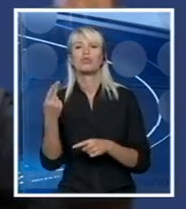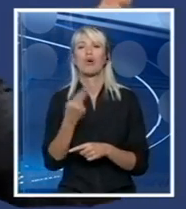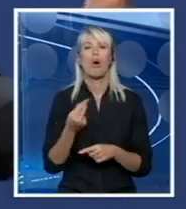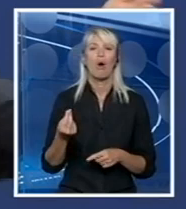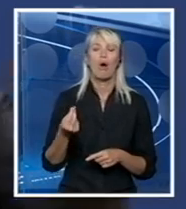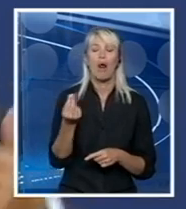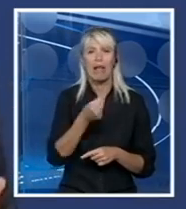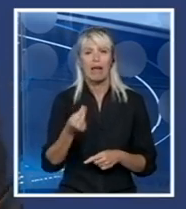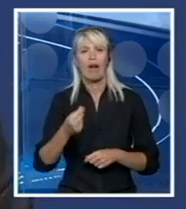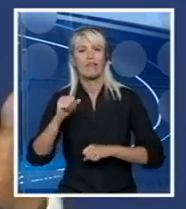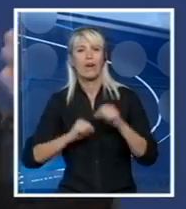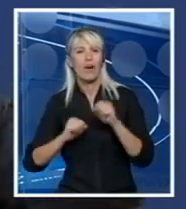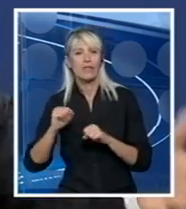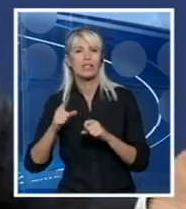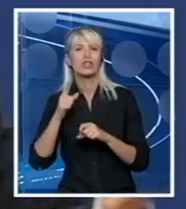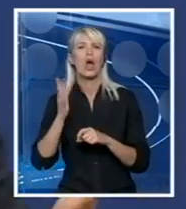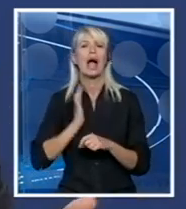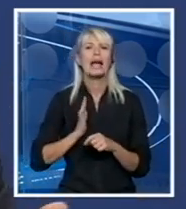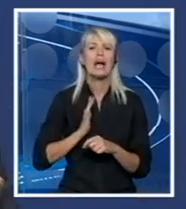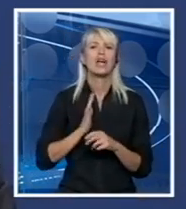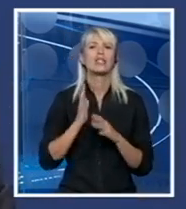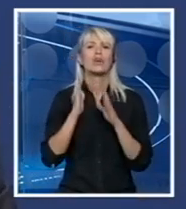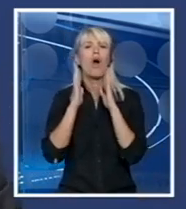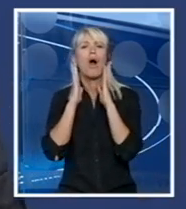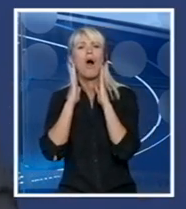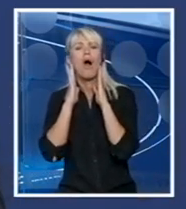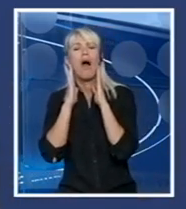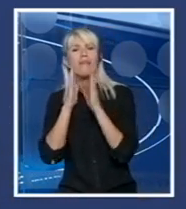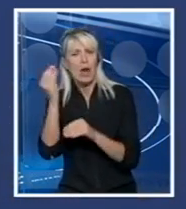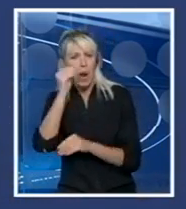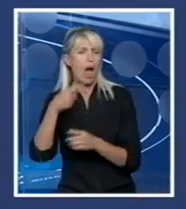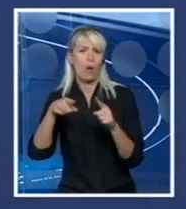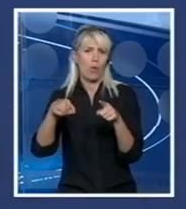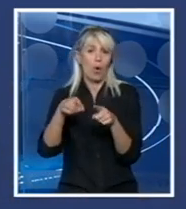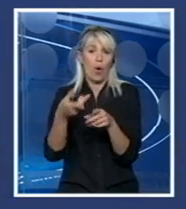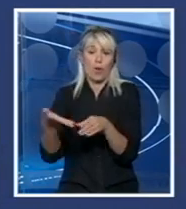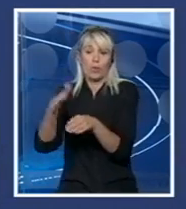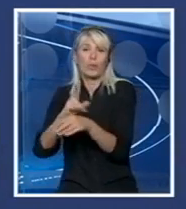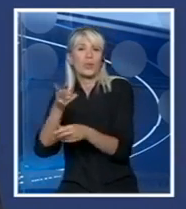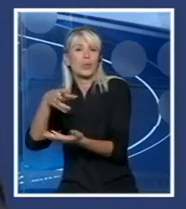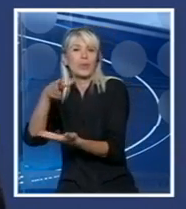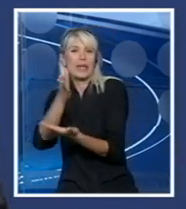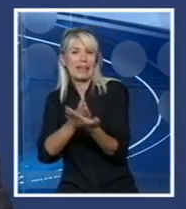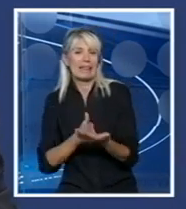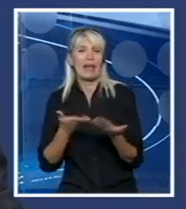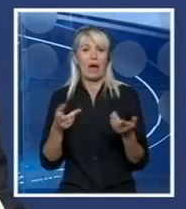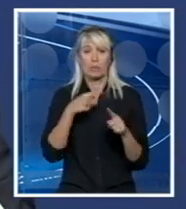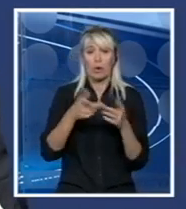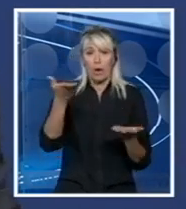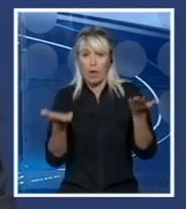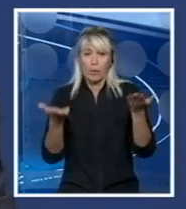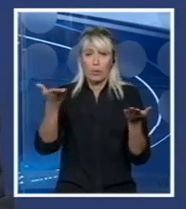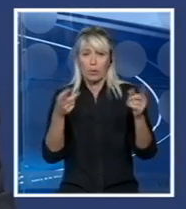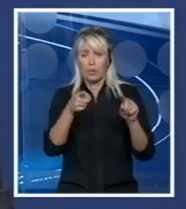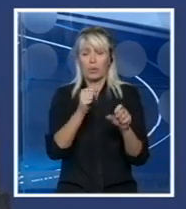fizičko, tu su profesori koji drže građansko, koji drže veronauku, tako dalje. Oni dopunjavaju te fondove. Tako da tim balansom koji se radi u